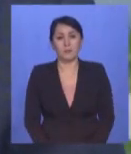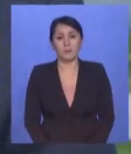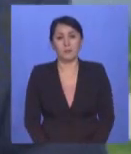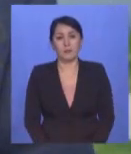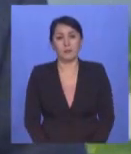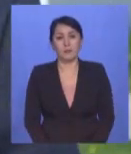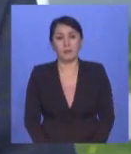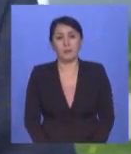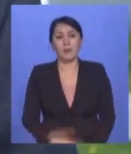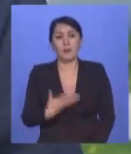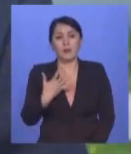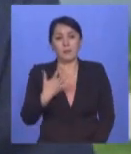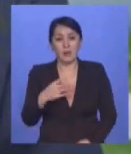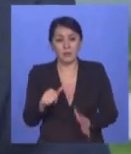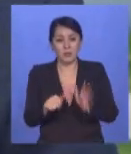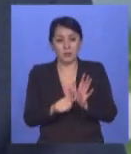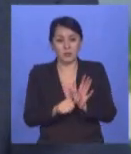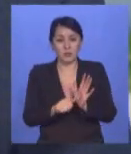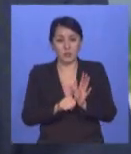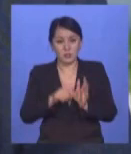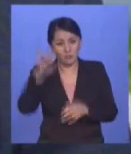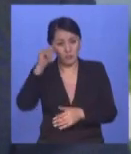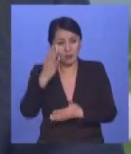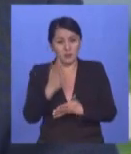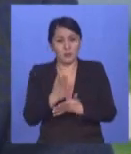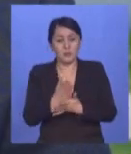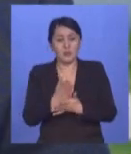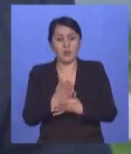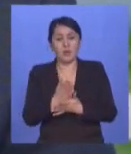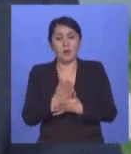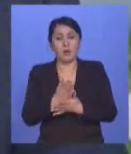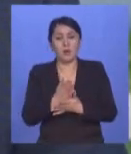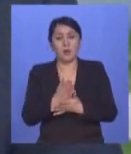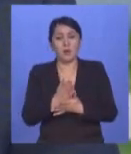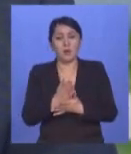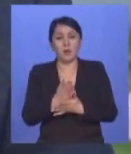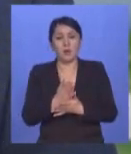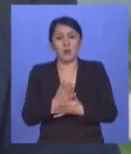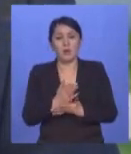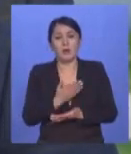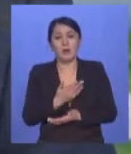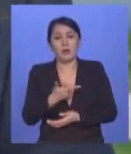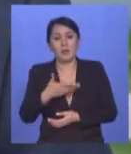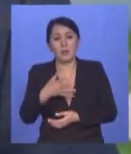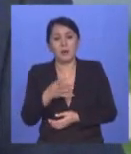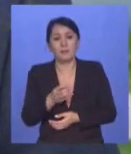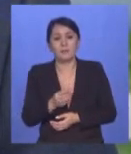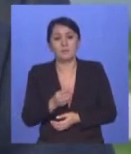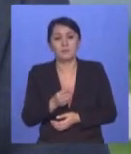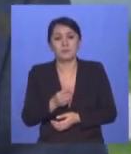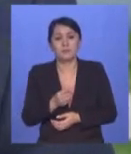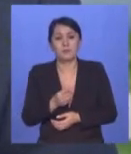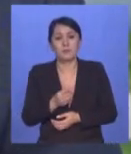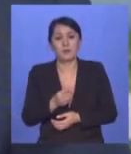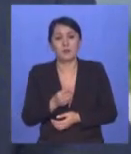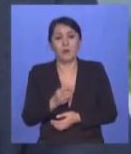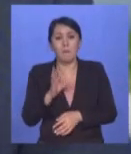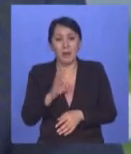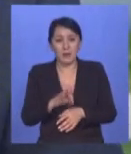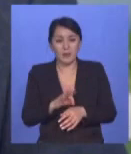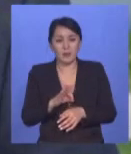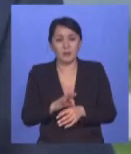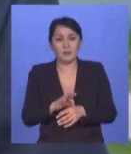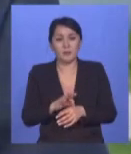станокта 5-6 бас қарамалды кіргізіп, сол қарамалдың ішінде қайсы мынау ауруға шалдыққан,